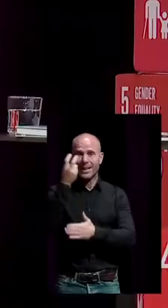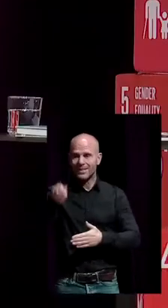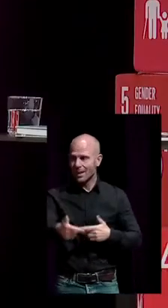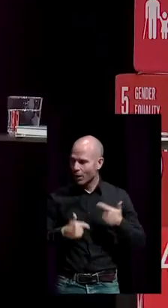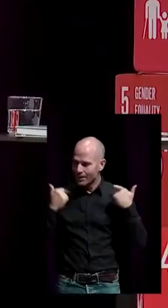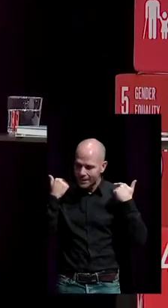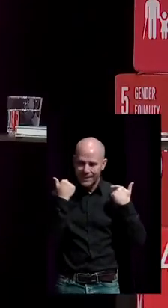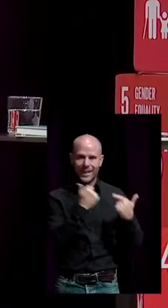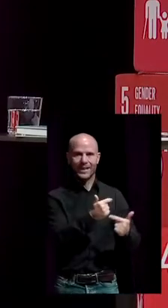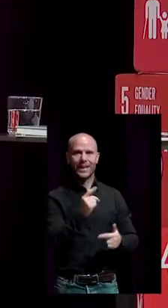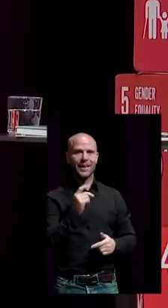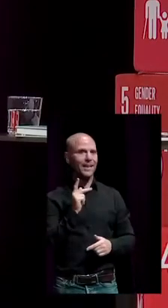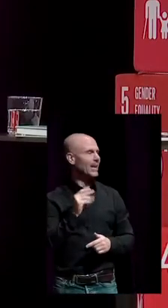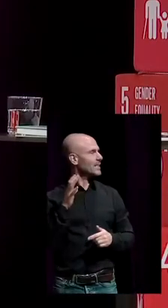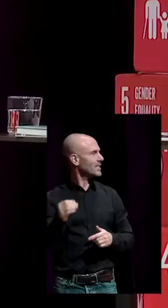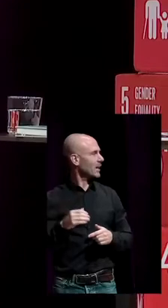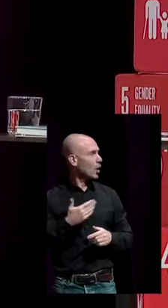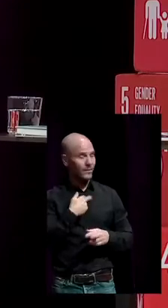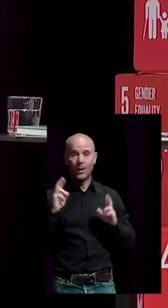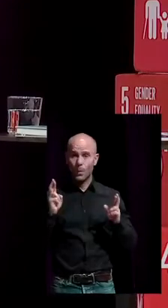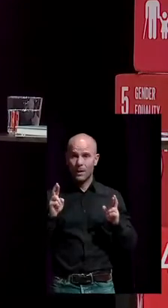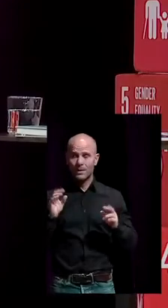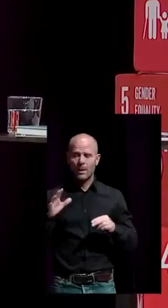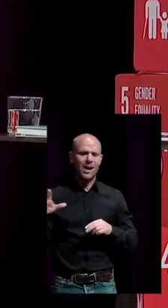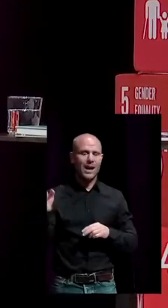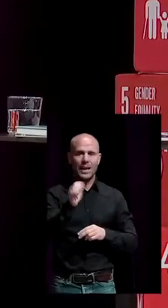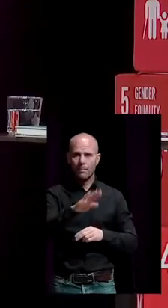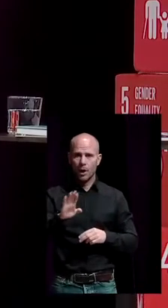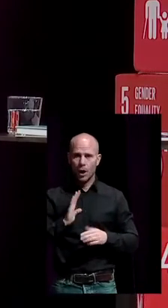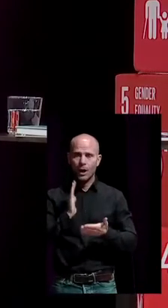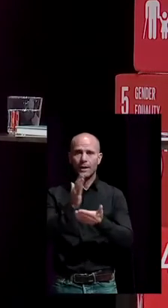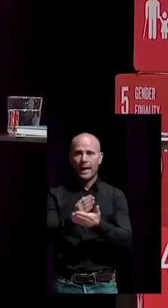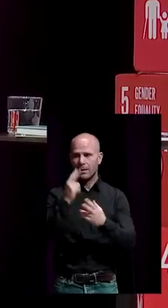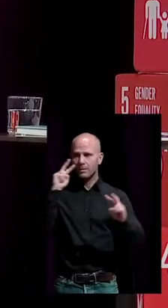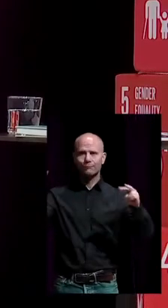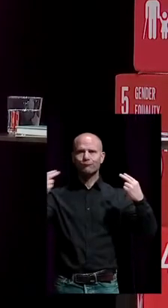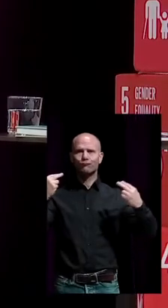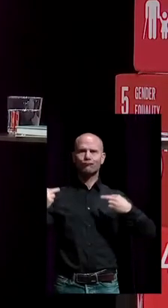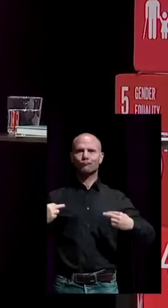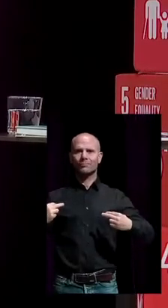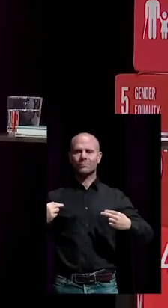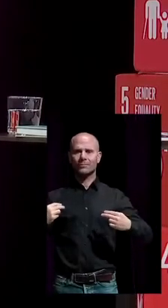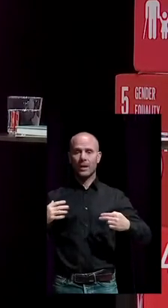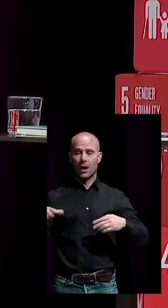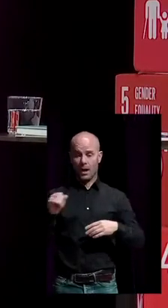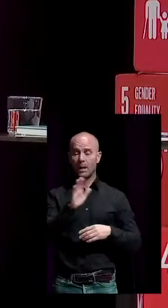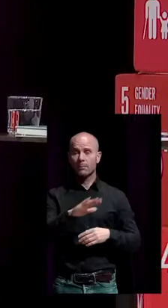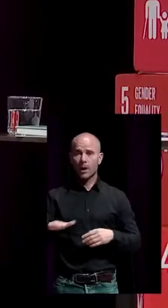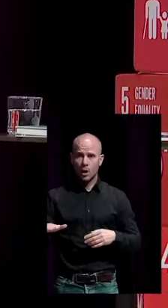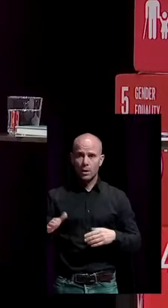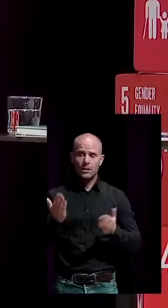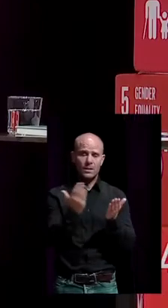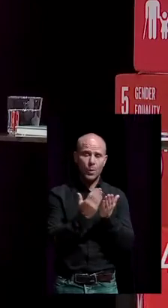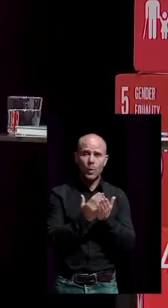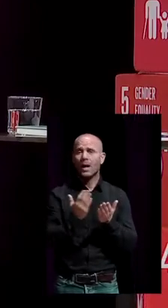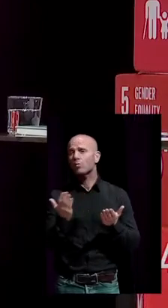men det tack. Hoppas vi verkligen. Som du säger att alla barn har rätt att bli sedda. Och för alla barn kanske inte skolan